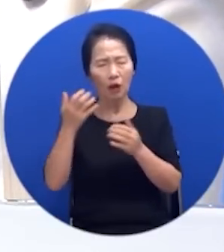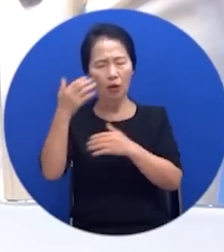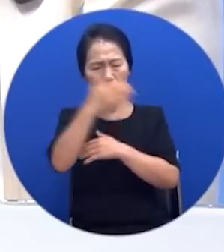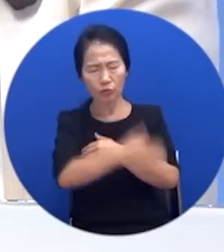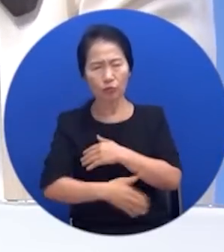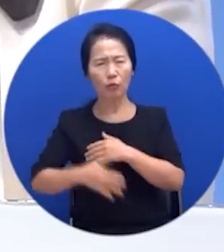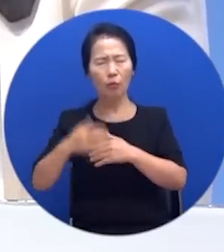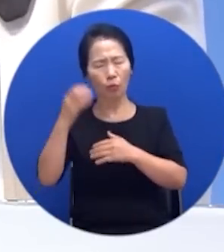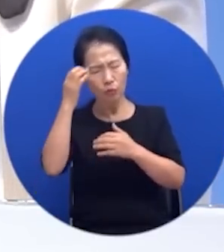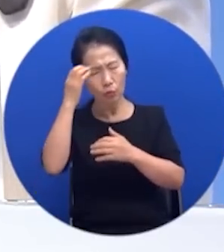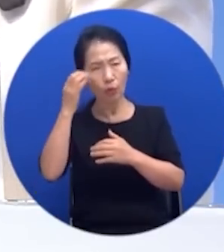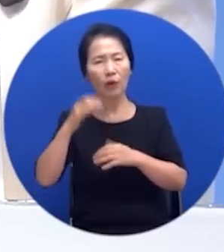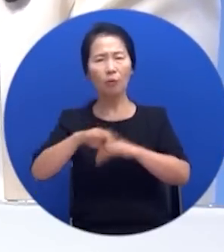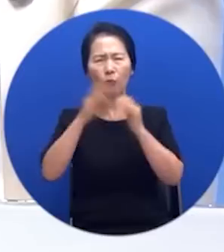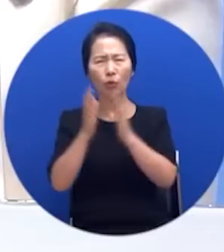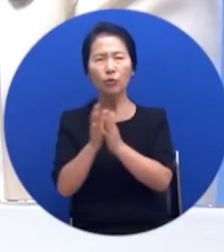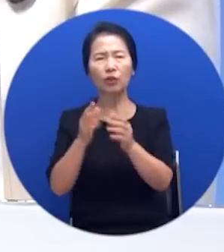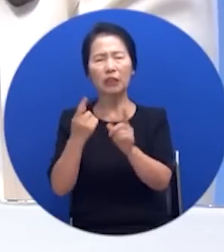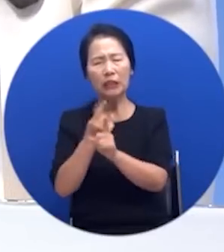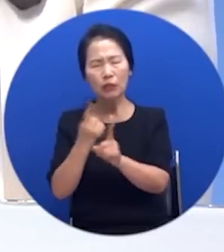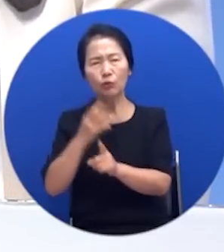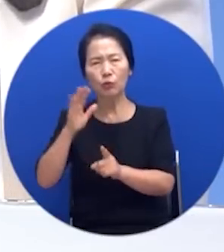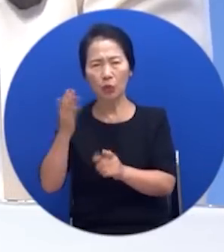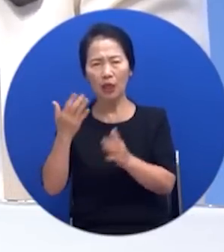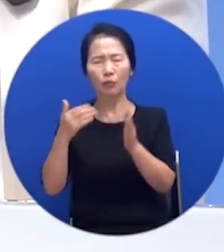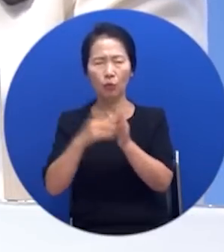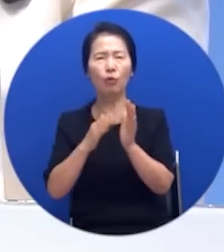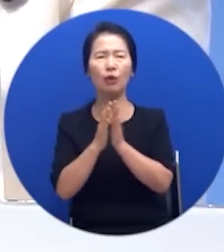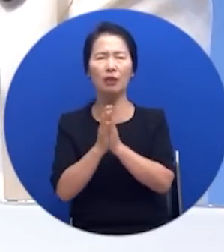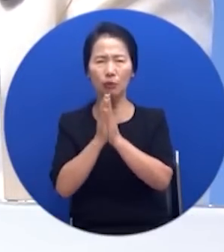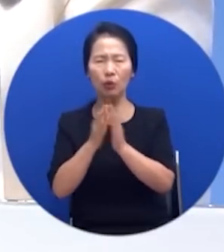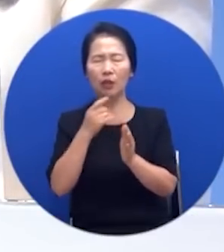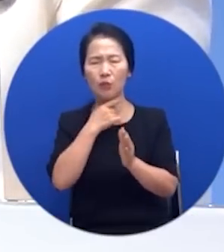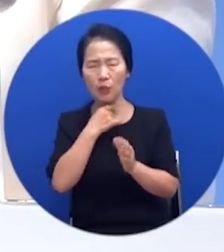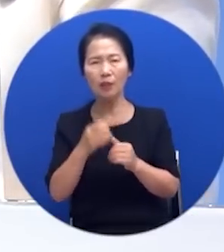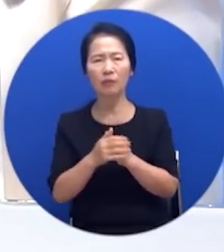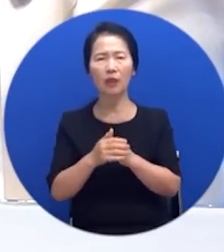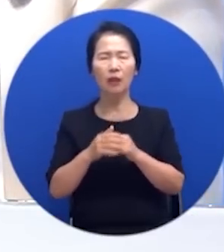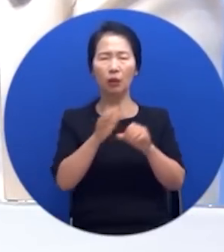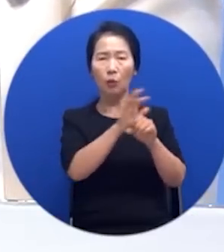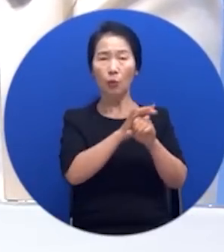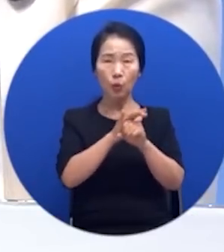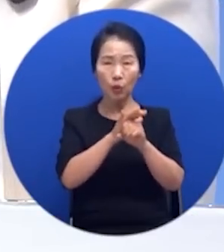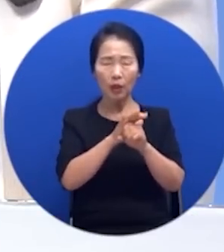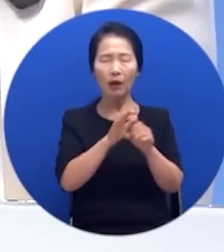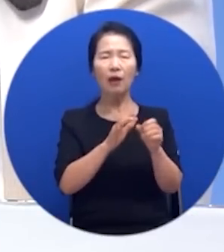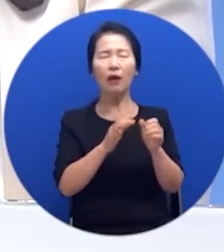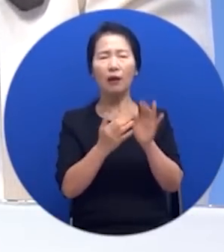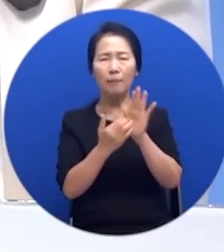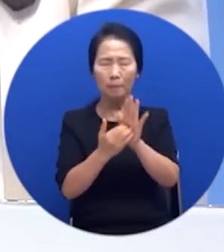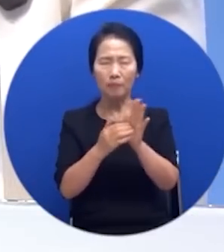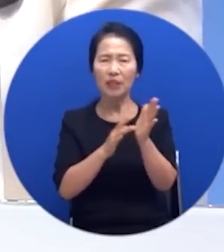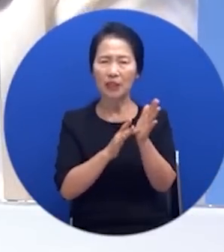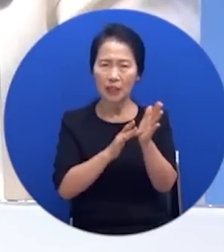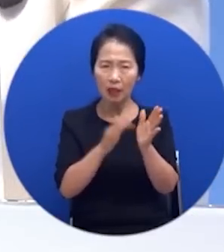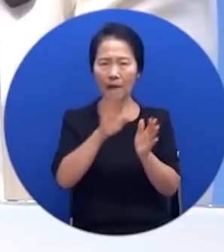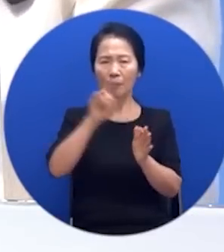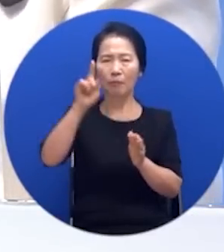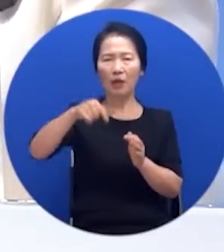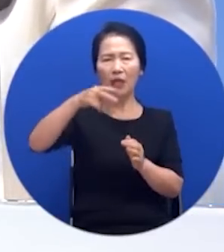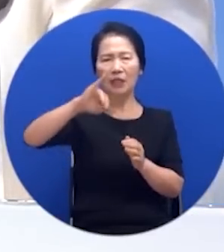고통들이 다 치유되도록 기도하십시다. 코로나 백신이 하루속히 만들어지도록